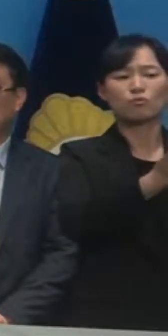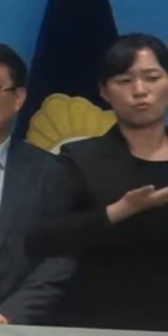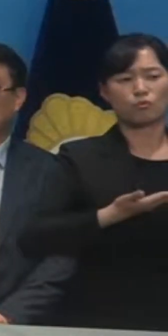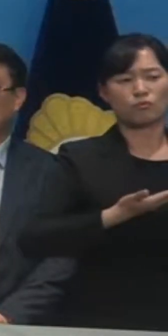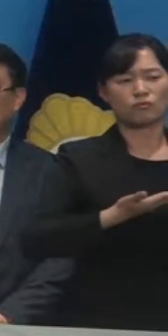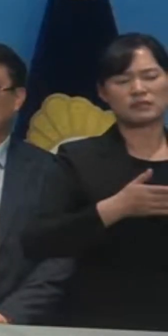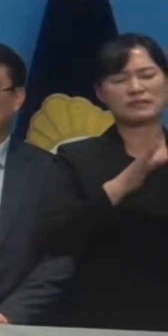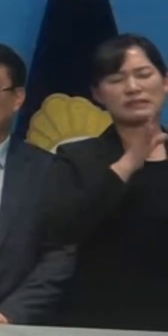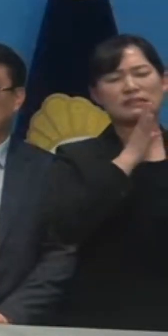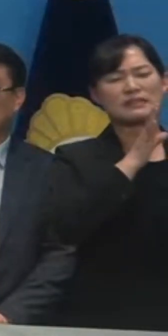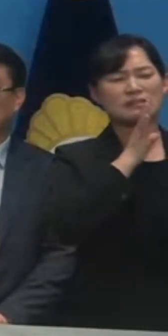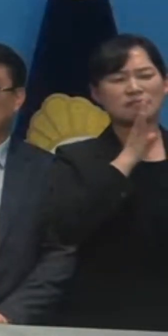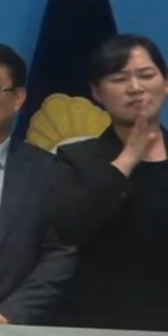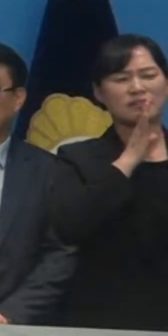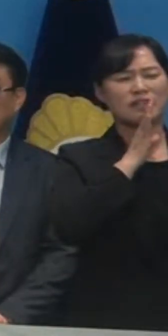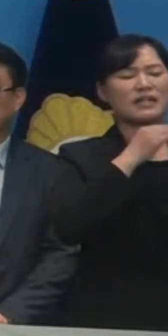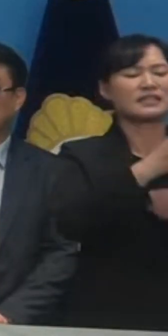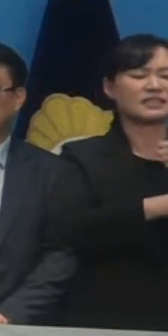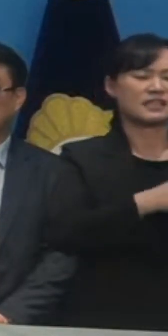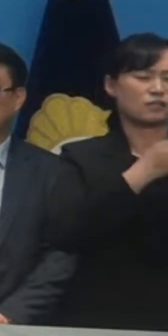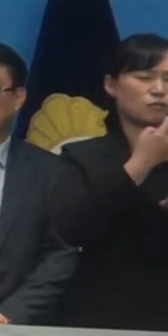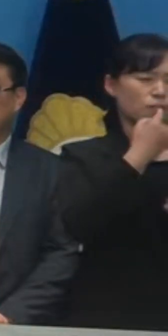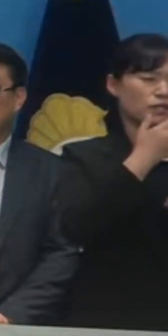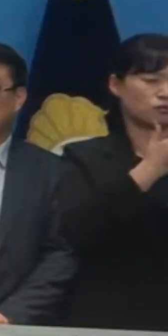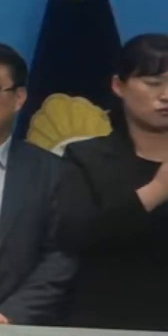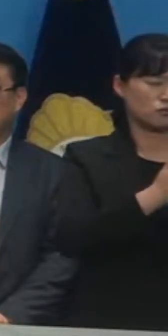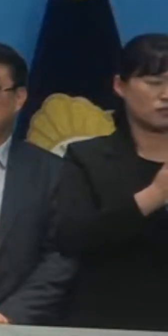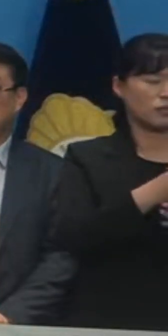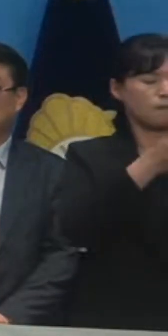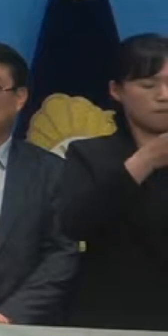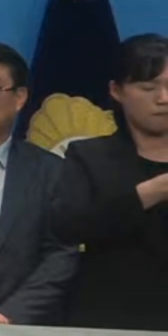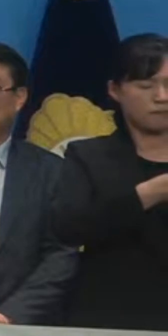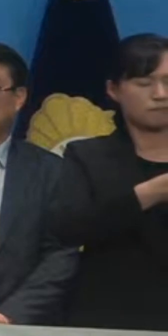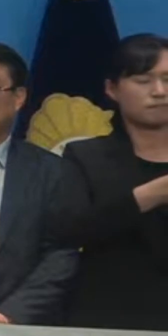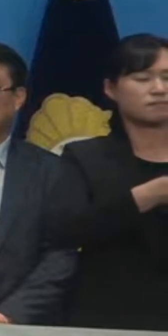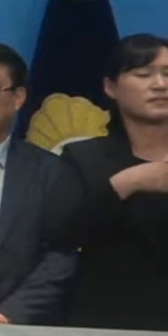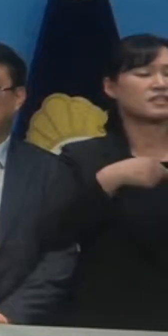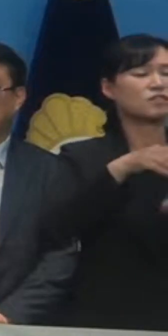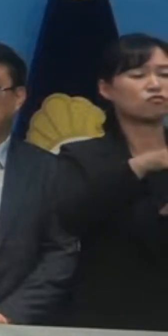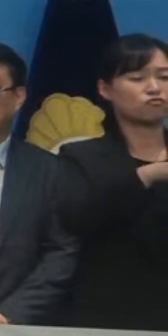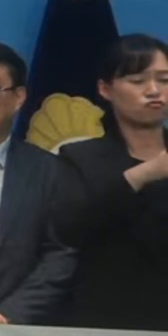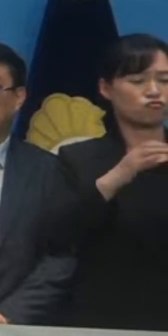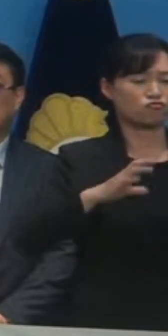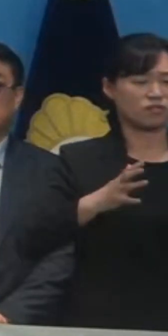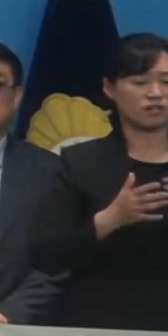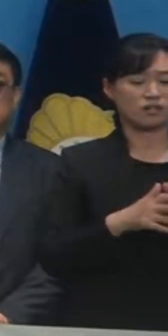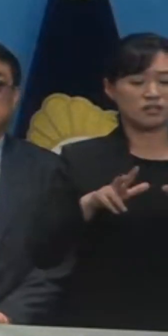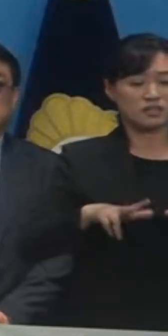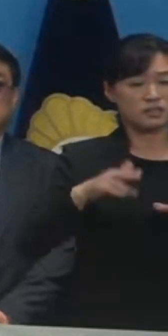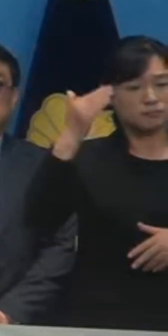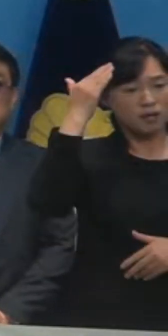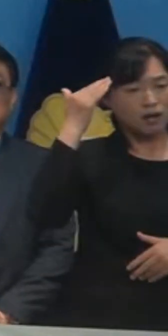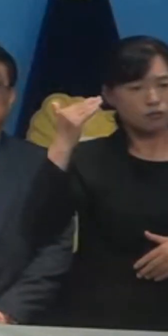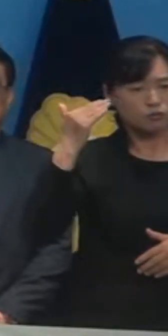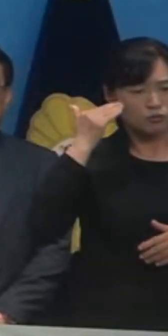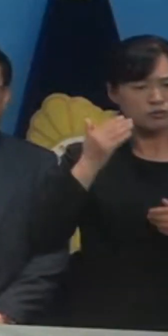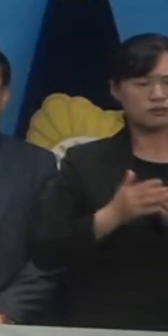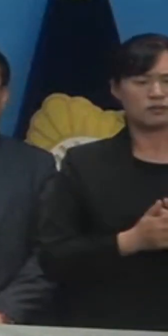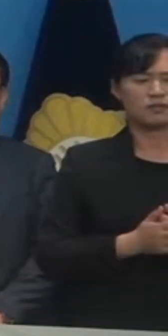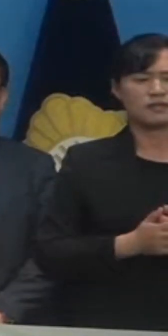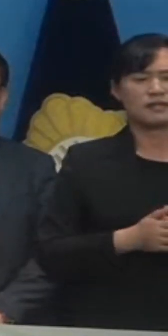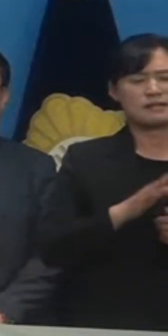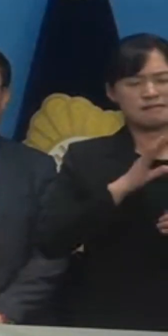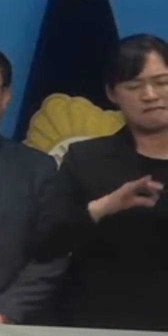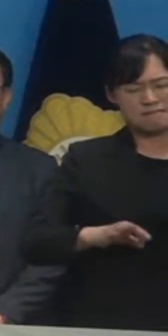것이 진정한 자유민주주의 법치국가인 것입니다. 지금 대한민국 국회에는 온갖